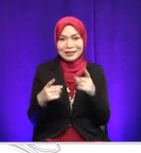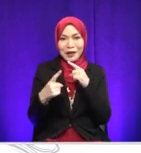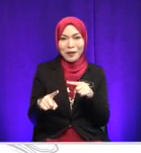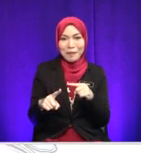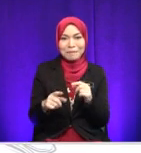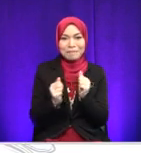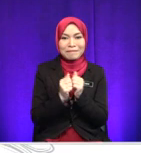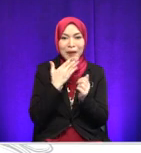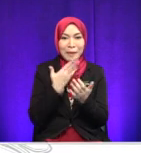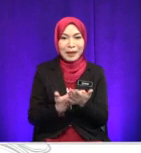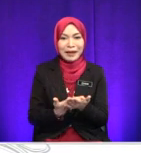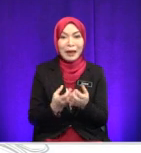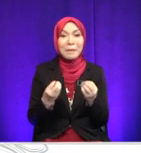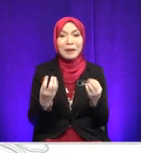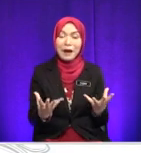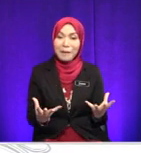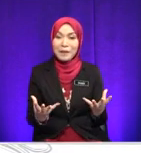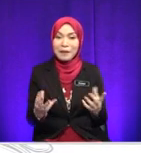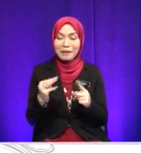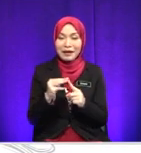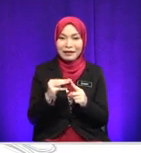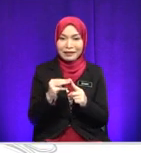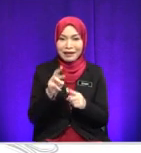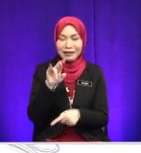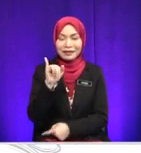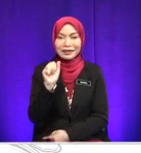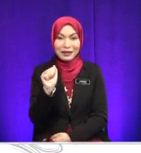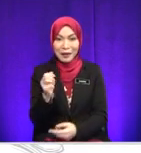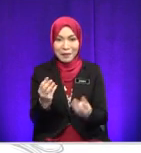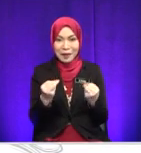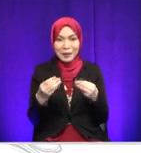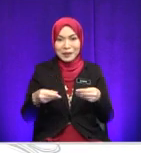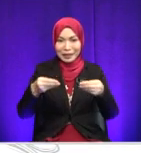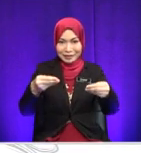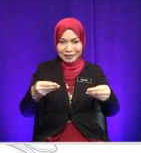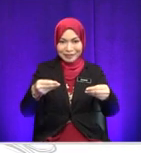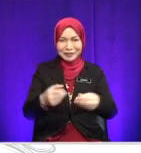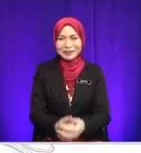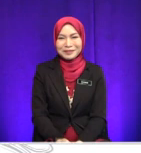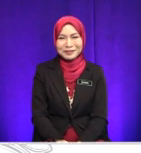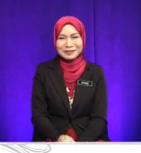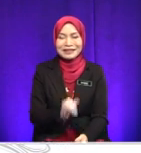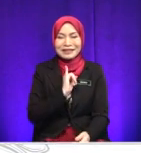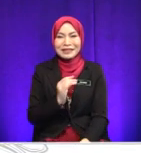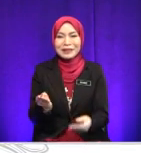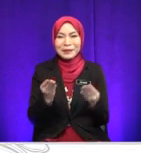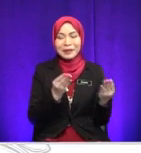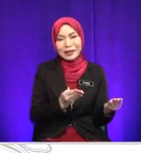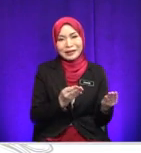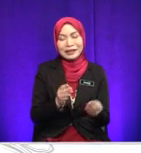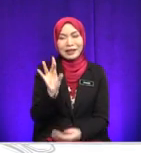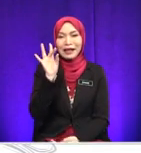Haris? Wah, apanya Haris macam berdebar-debar, Cikgu. Saya pun tertunggu-tunggu ni. Ya, saya boleh bagi 8 bintang juga 8 untuk Haris, Cikgu.